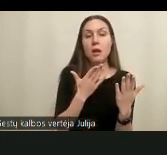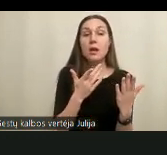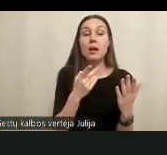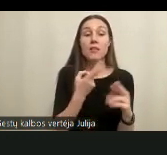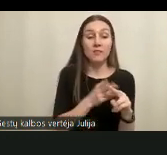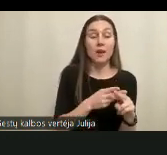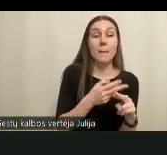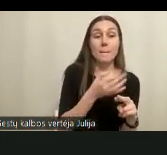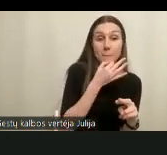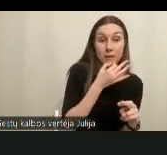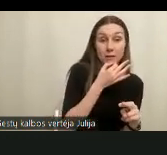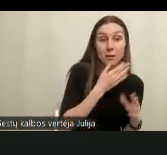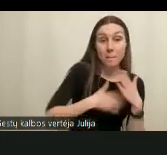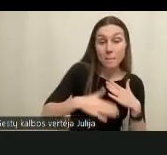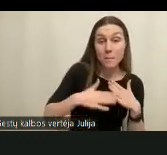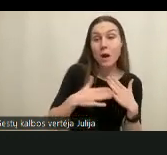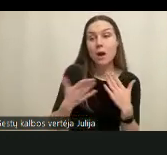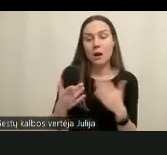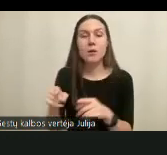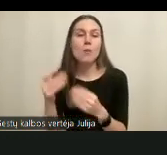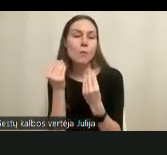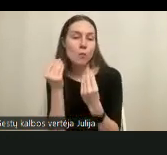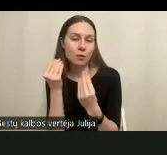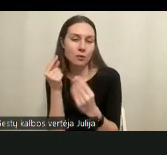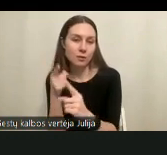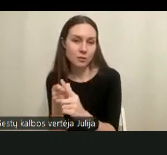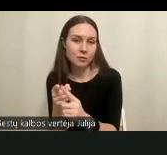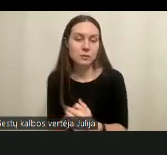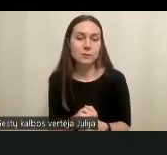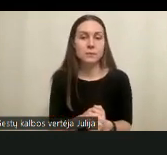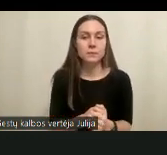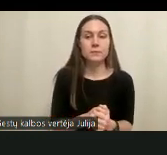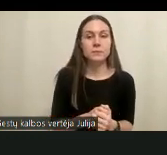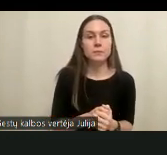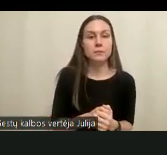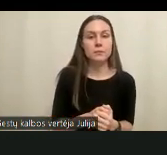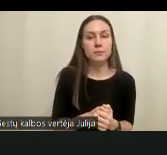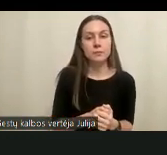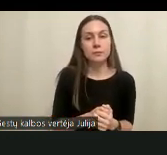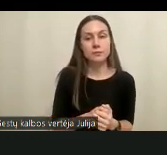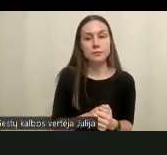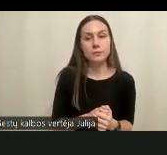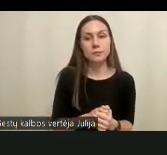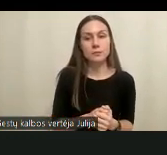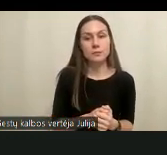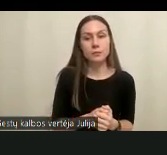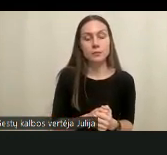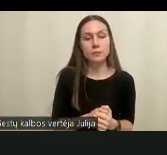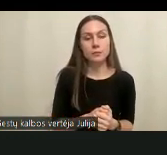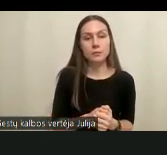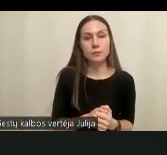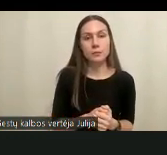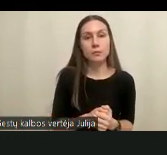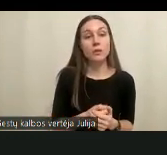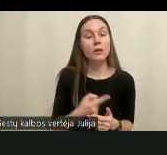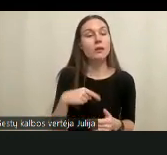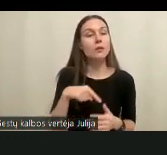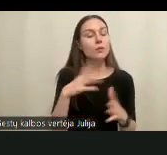malonumui. Taigi, kai kalbame apie socialinės aplinkas skaitimo ir aš paaiškinsiu, ką tai reiškia, tačiau tai yra, mes